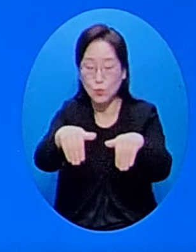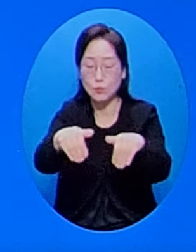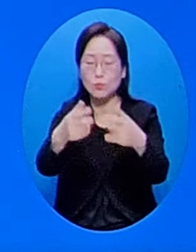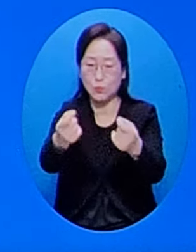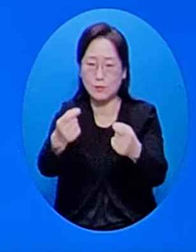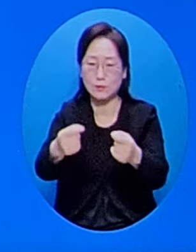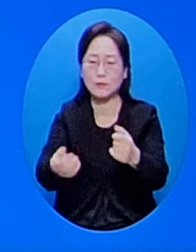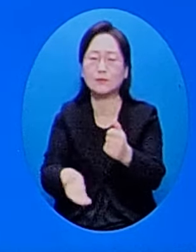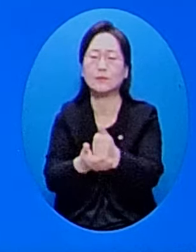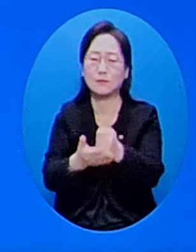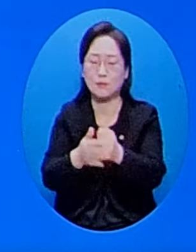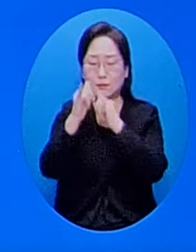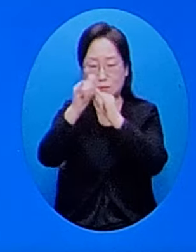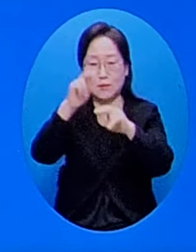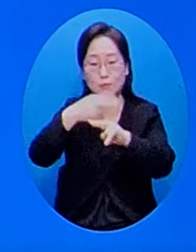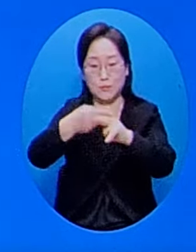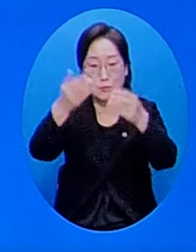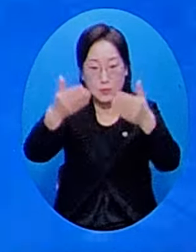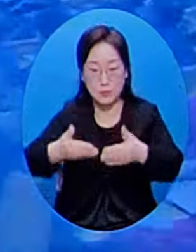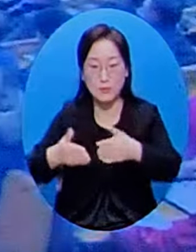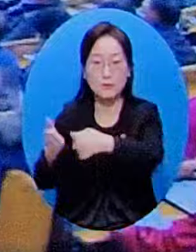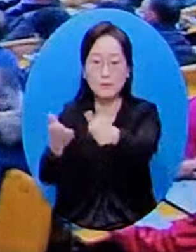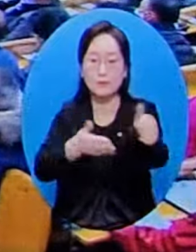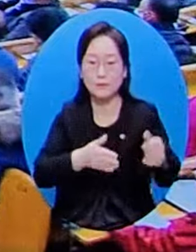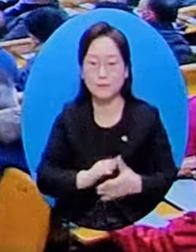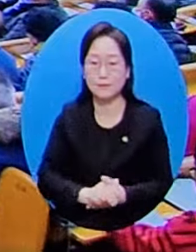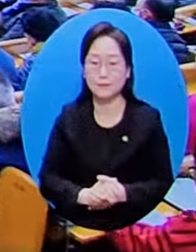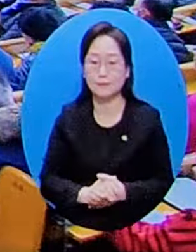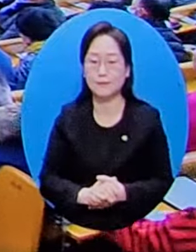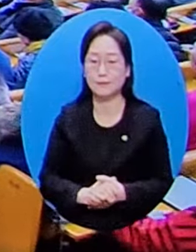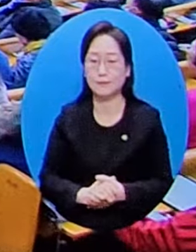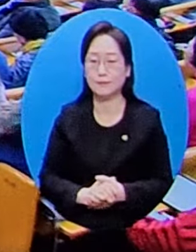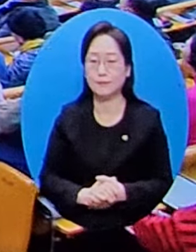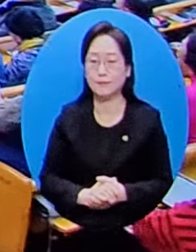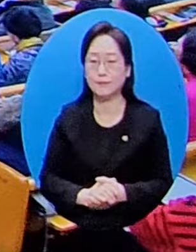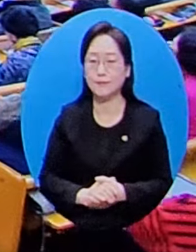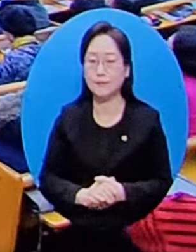칭찬받고 상업받는 여러분 모두가 되기를 간절히 소원합니다.